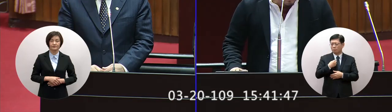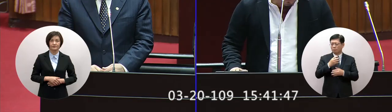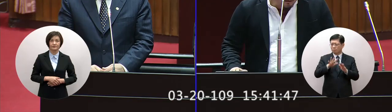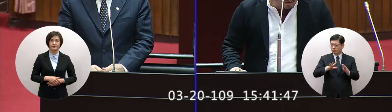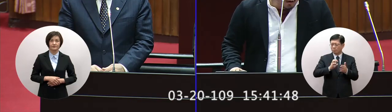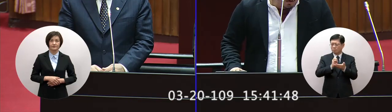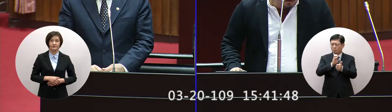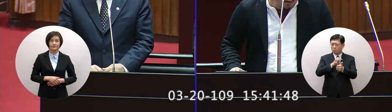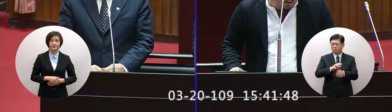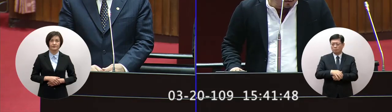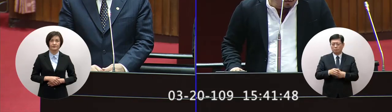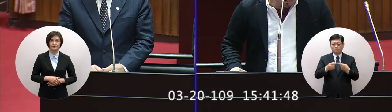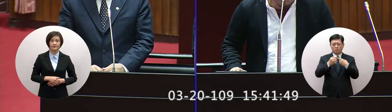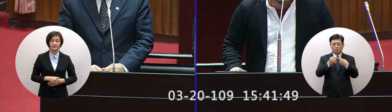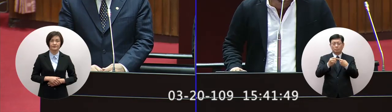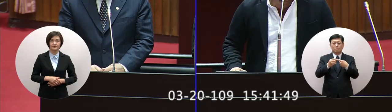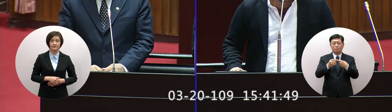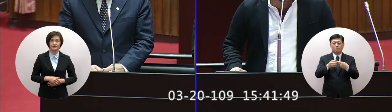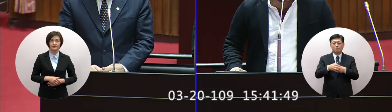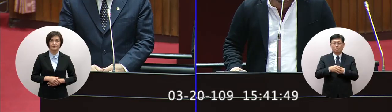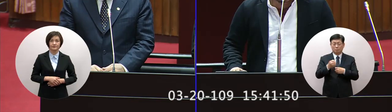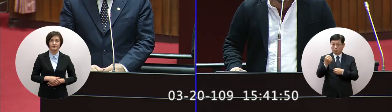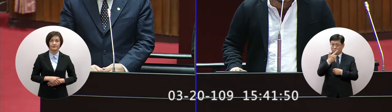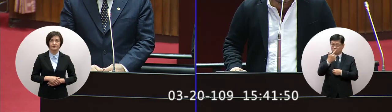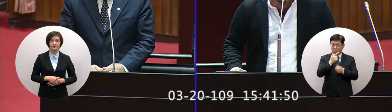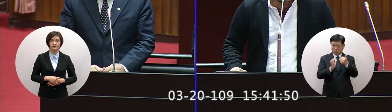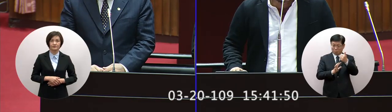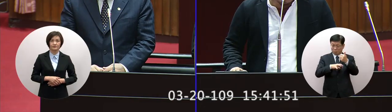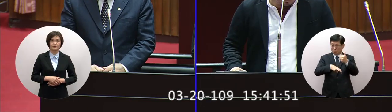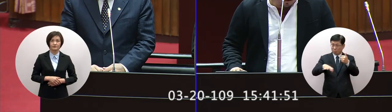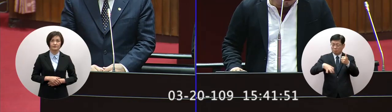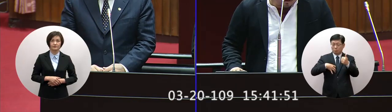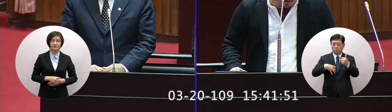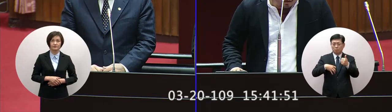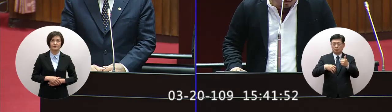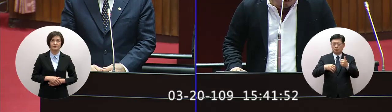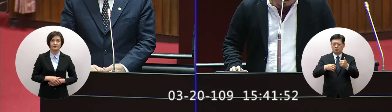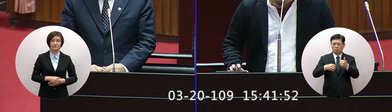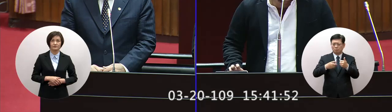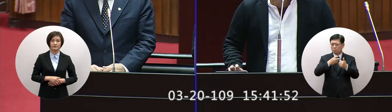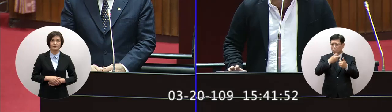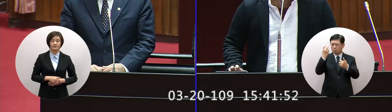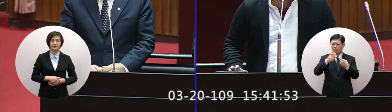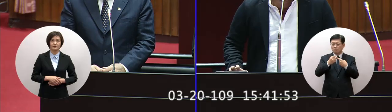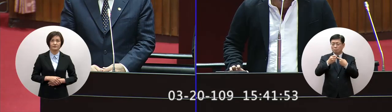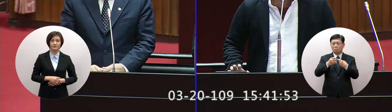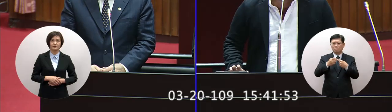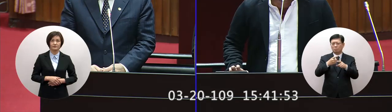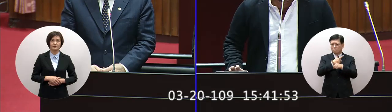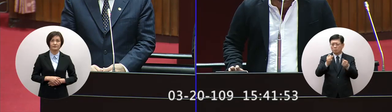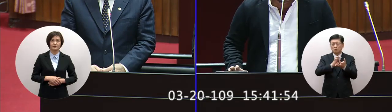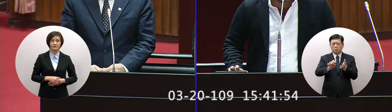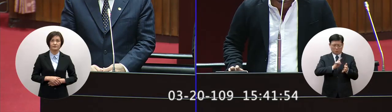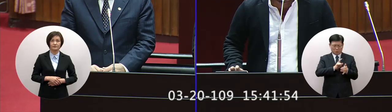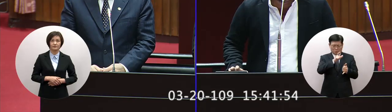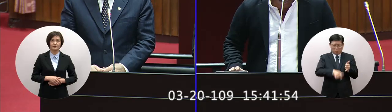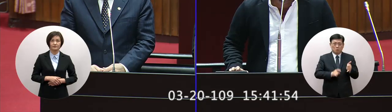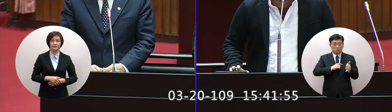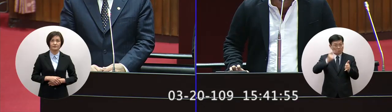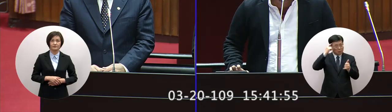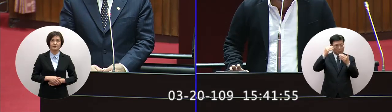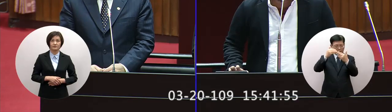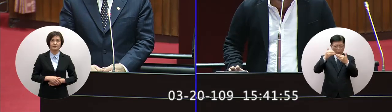院长分享一下。第一个事情，我们看到这6个部会的这个分享报告，第一个发现它这各部会都是用自己的逻辑